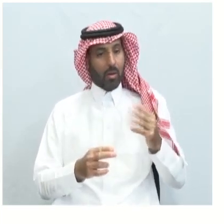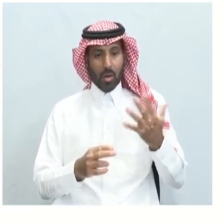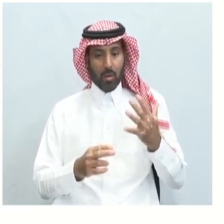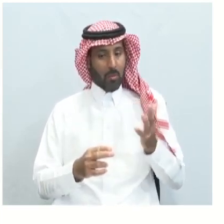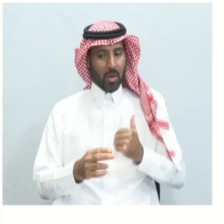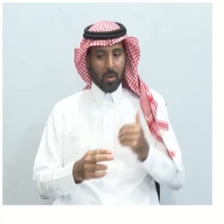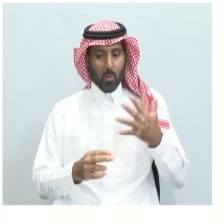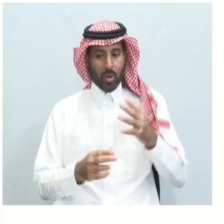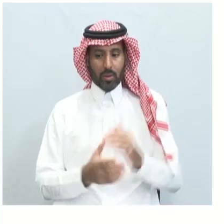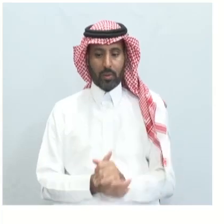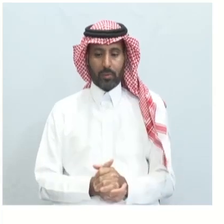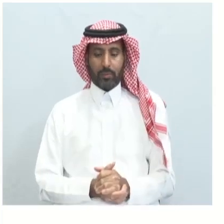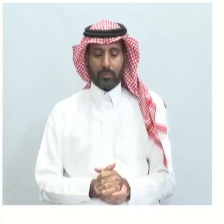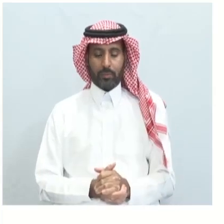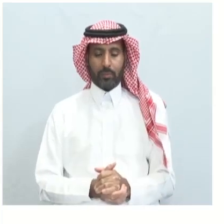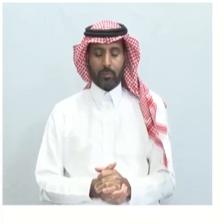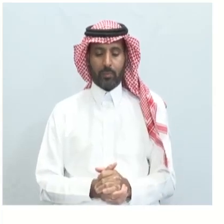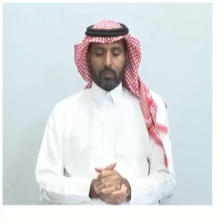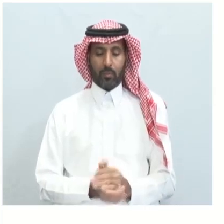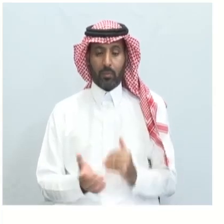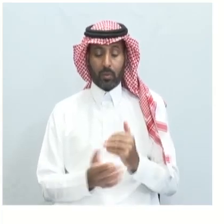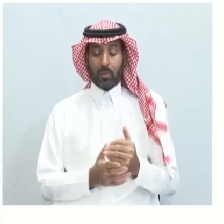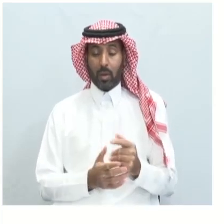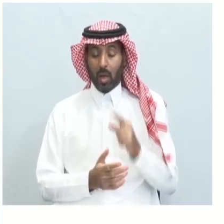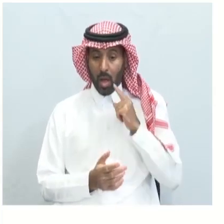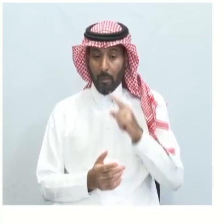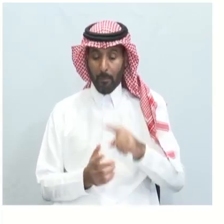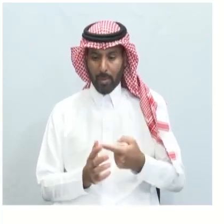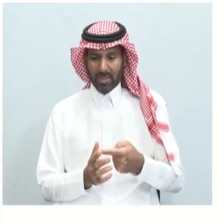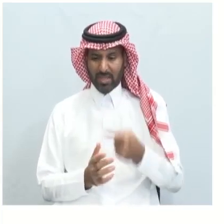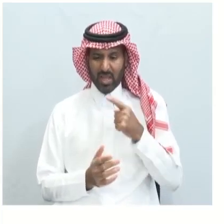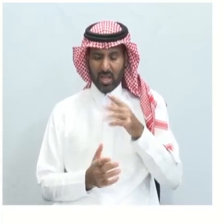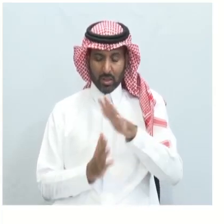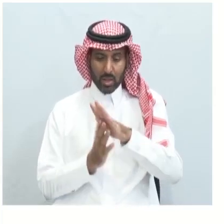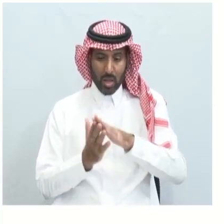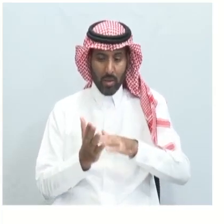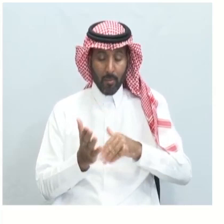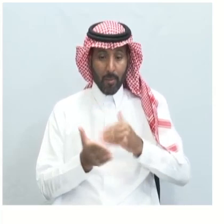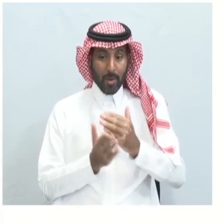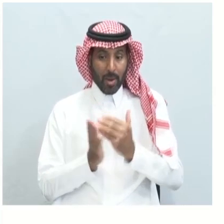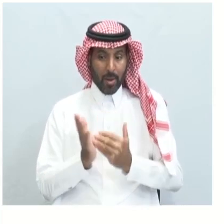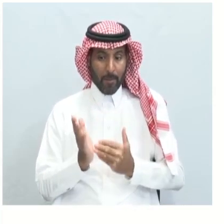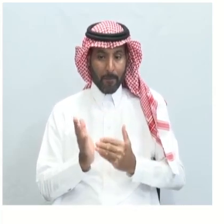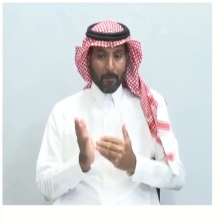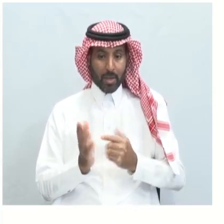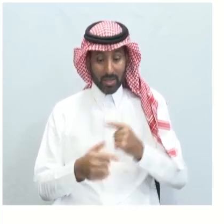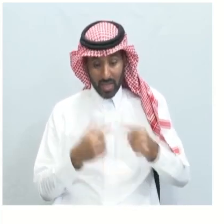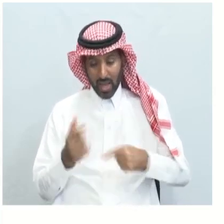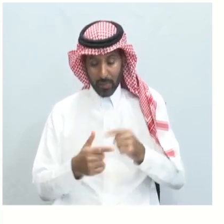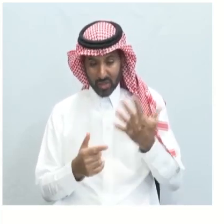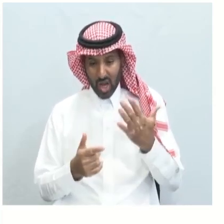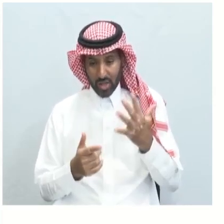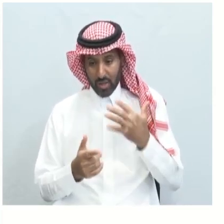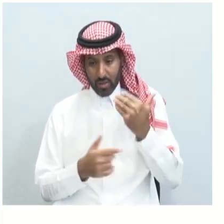تعمل في انترنت الاشياء تعتمد على برمجيات وهذه البرمجيات غالبا تكون لم لم